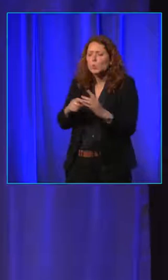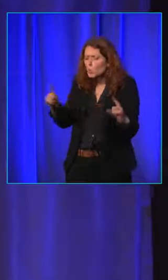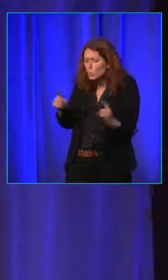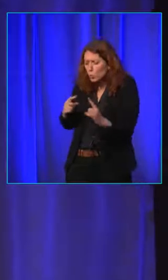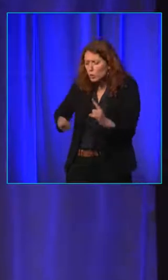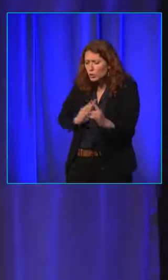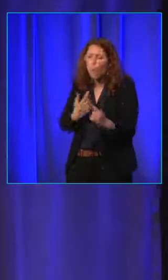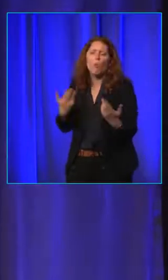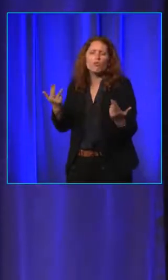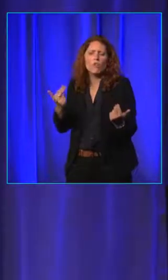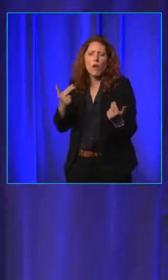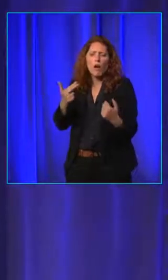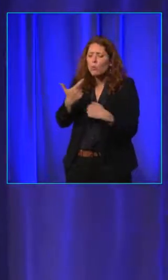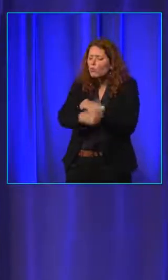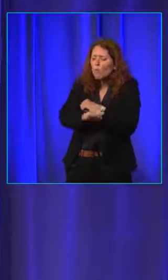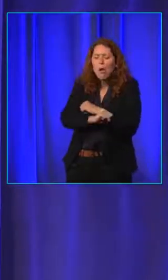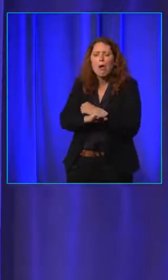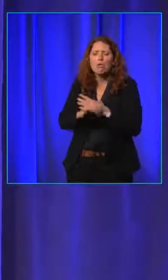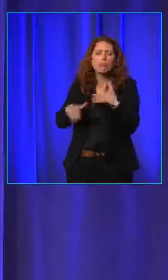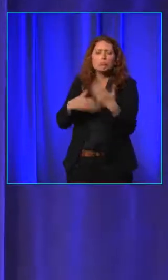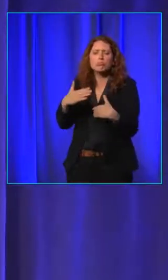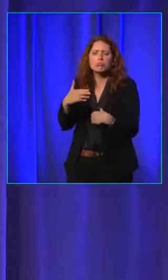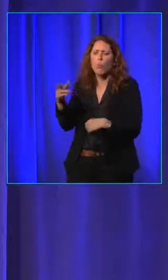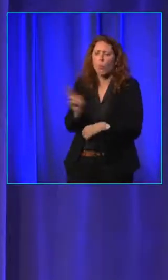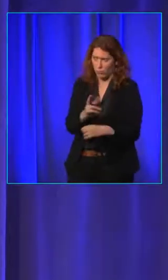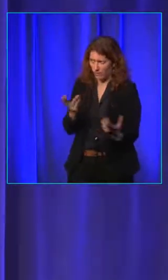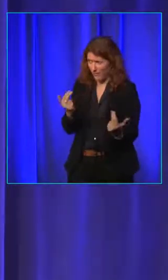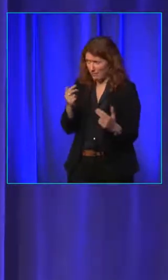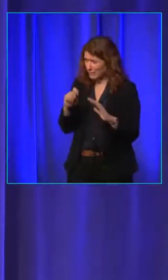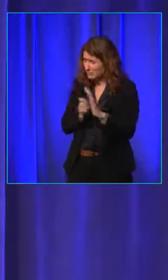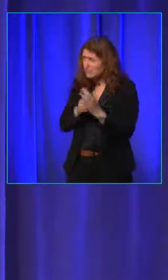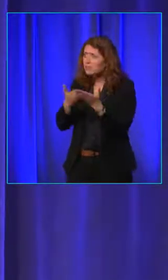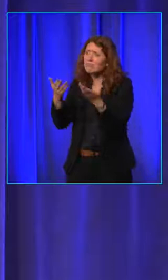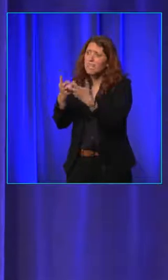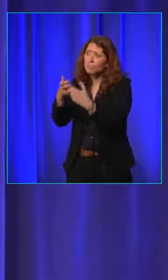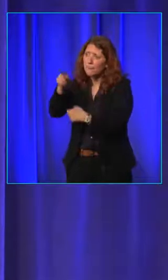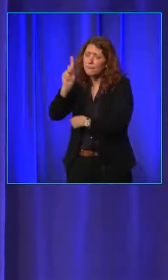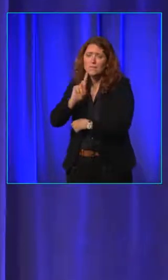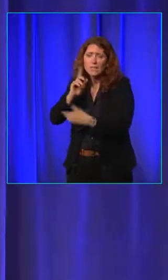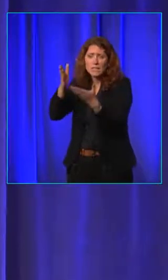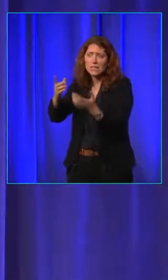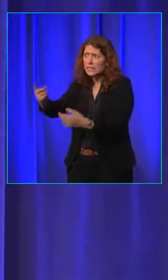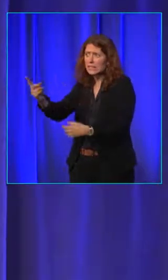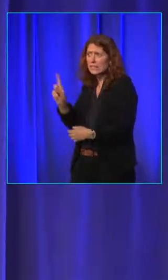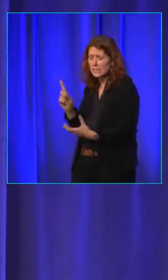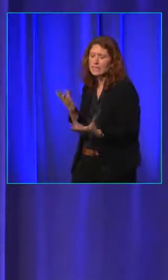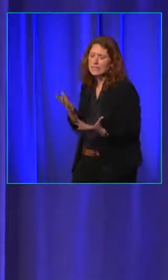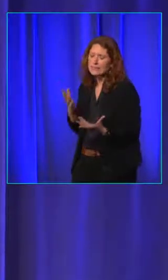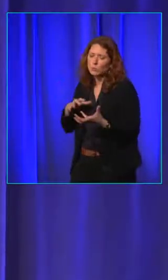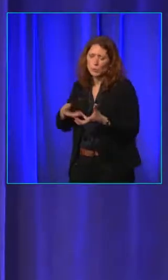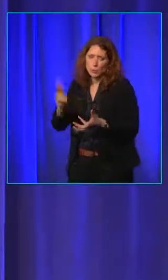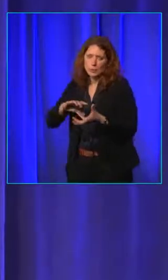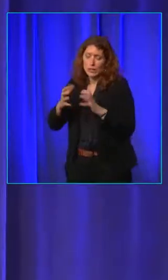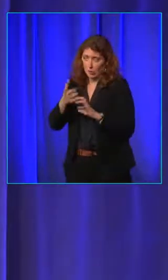ça va. Mais quand c'est des grosses pathologies... comme la jeune fille, c'est beaucoup plus compliqué parce qu'il faut arriver